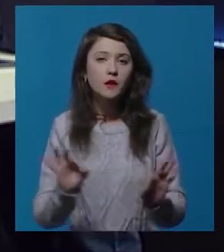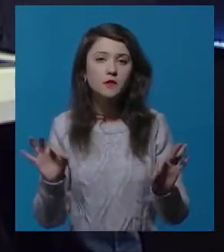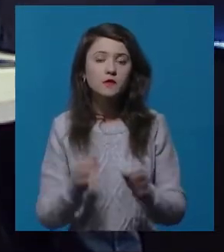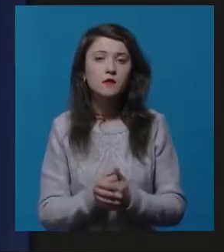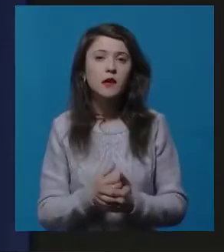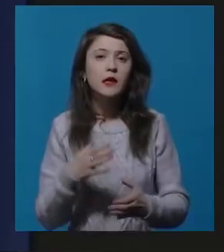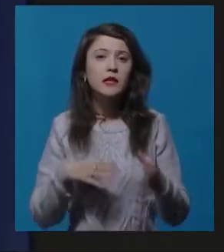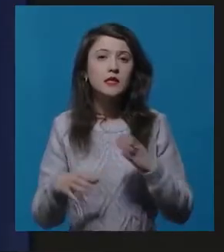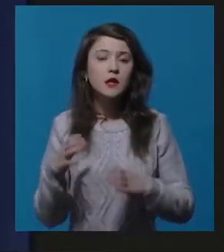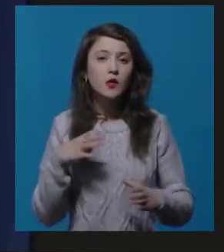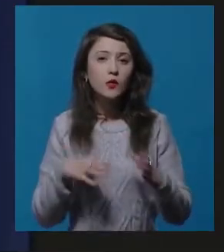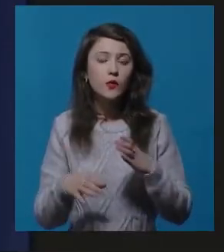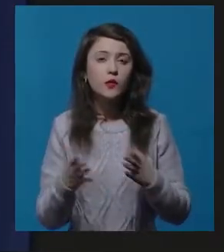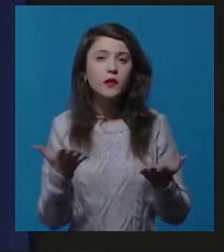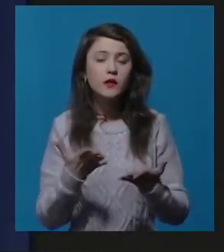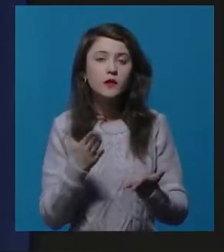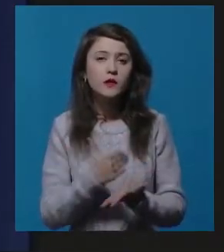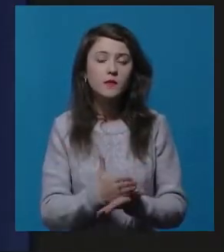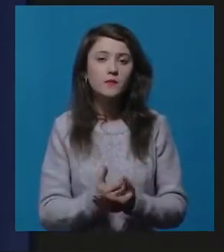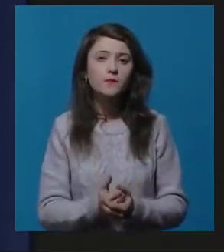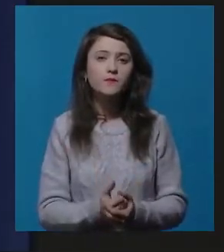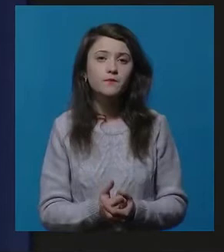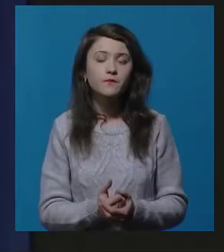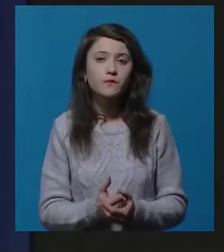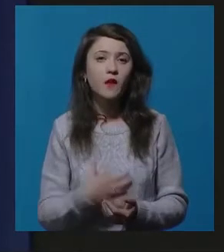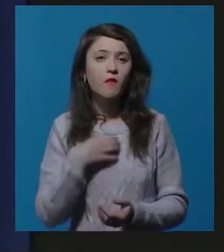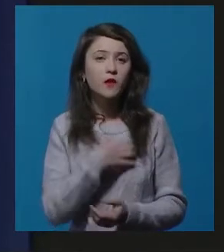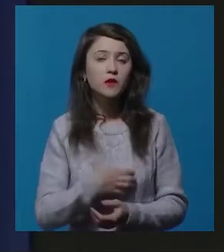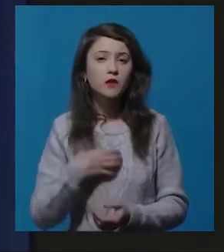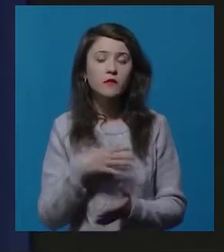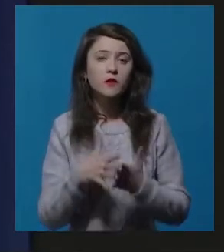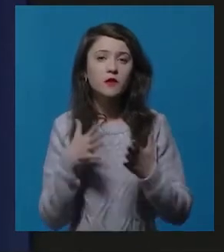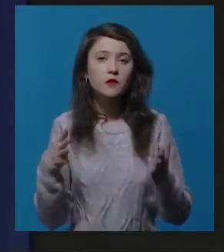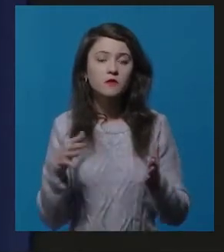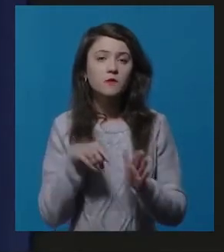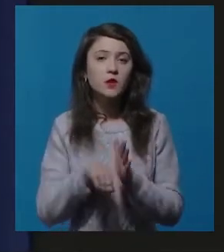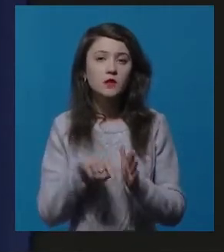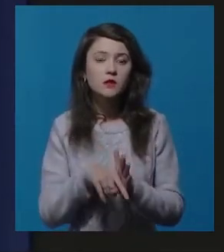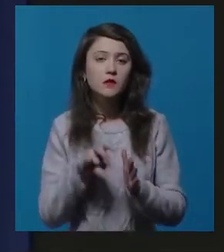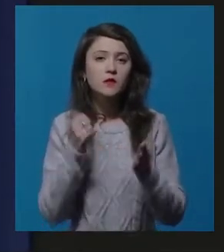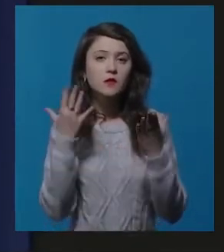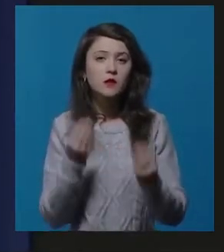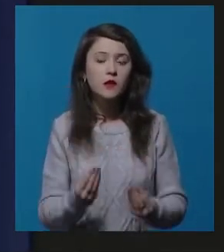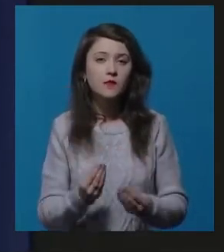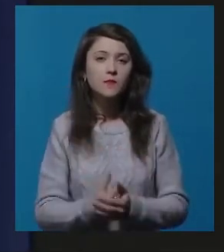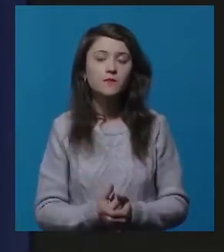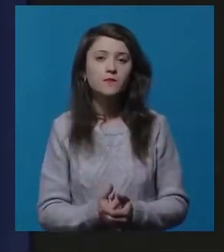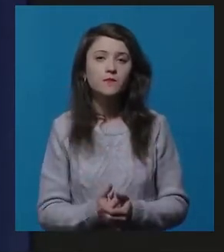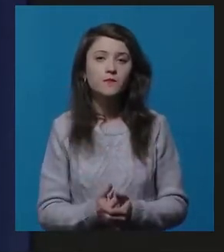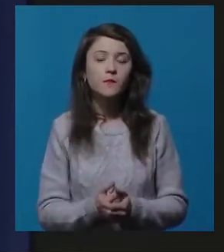інституту, який є важливою і великою частиною на сьогоднішній день сьогоднішньої системи